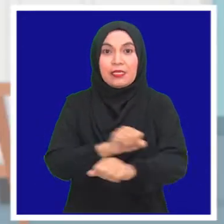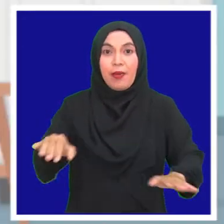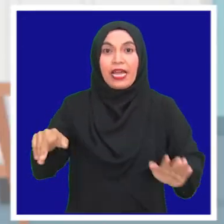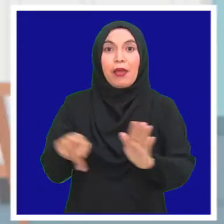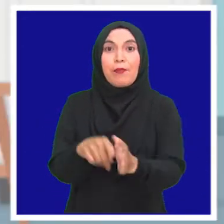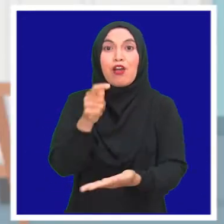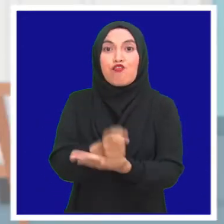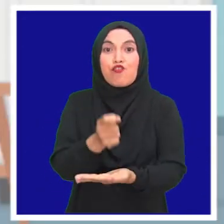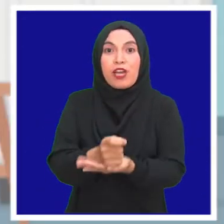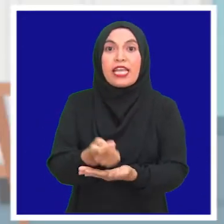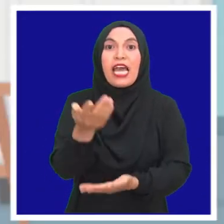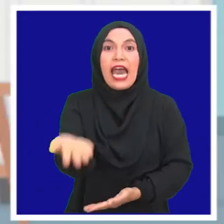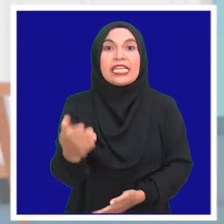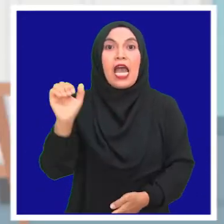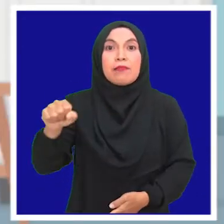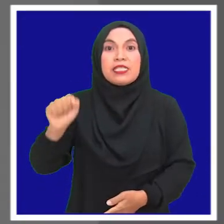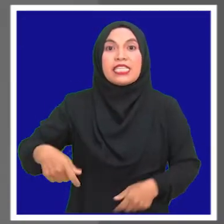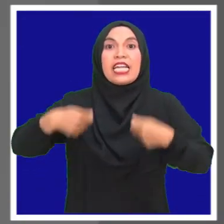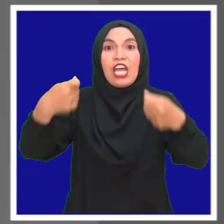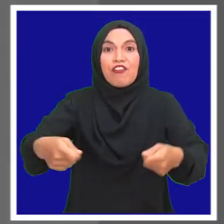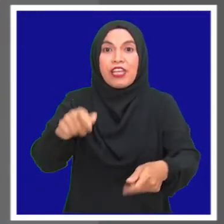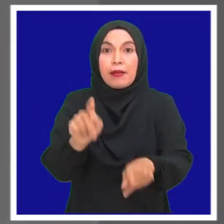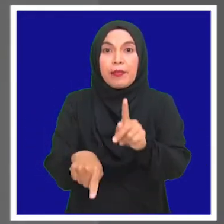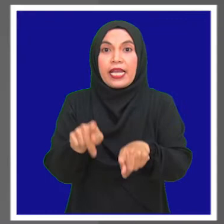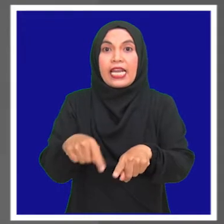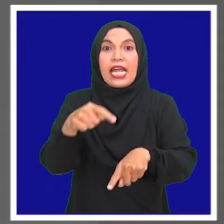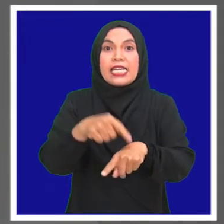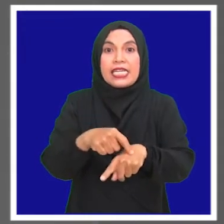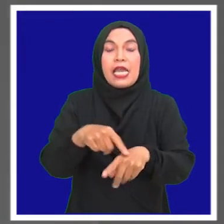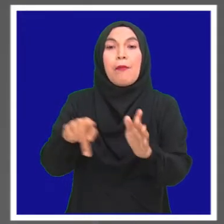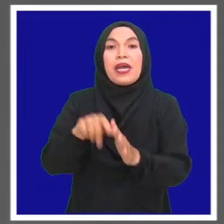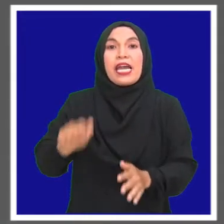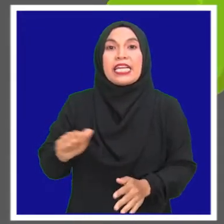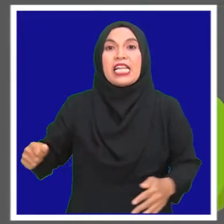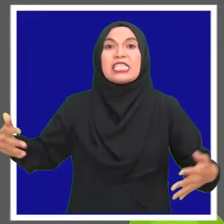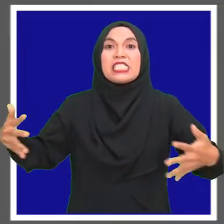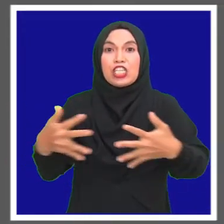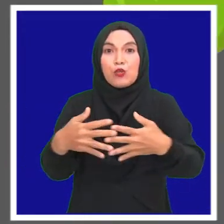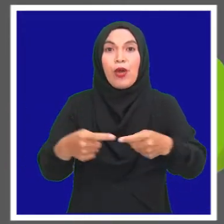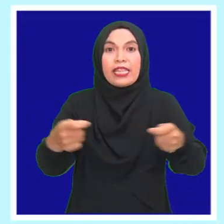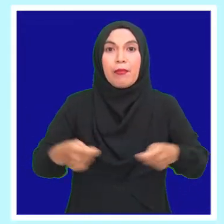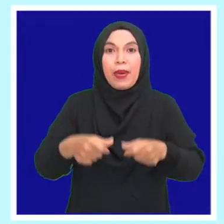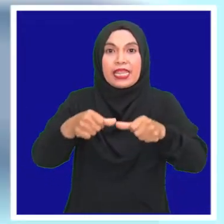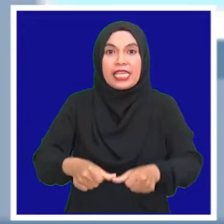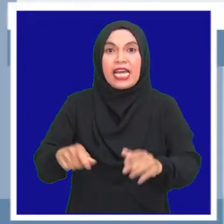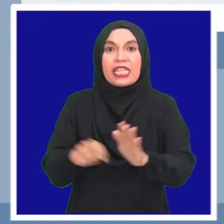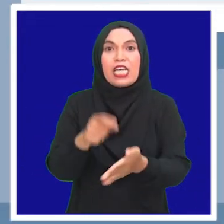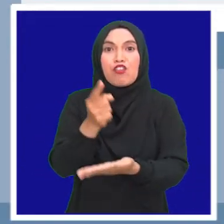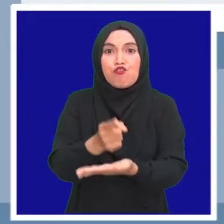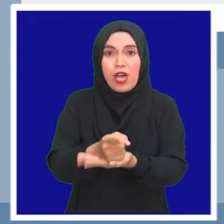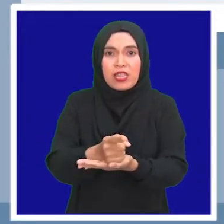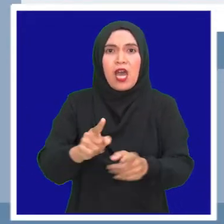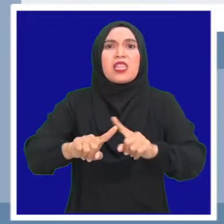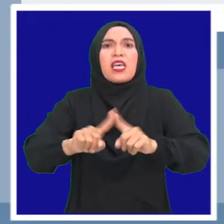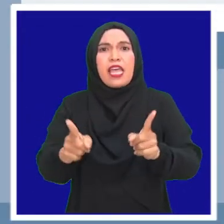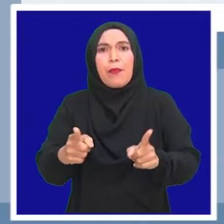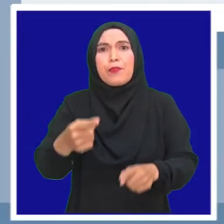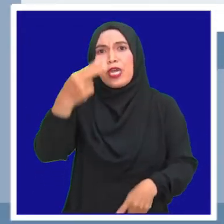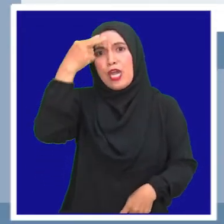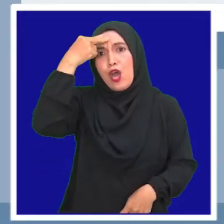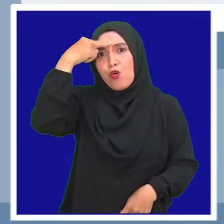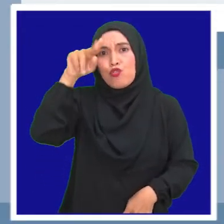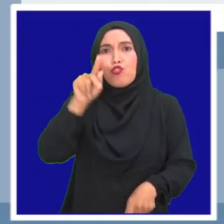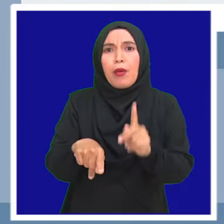Sebagai penggugat, Anda dapat mendaftarkan perkara di pengadilan sesuai tempat tinggal tergugat. Tetapi untuk